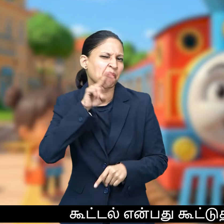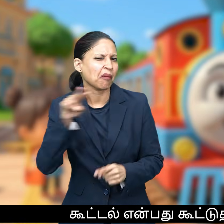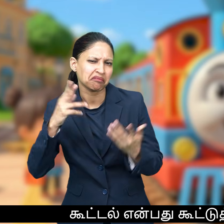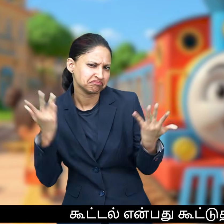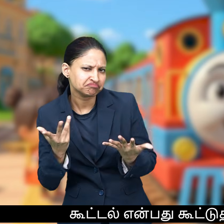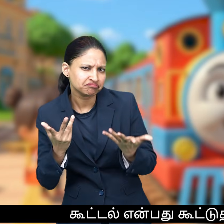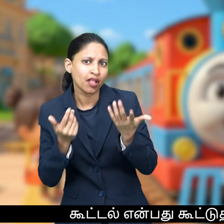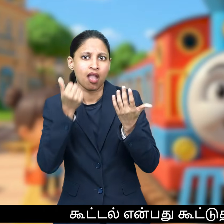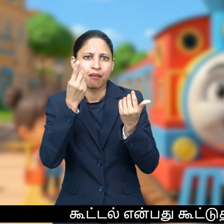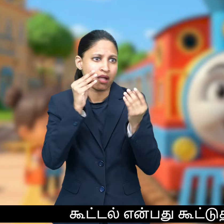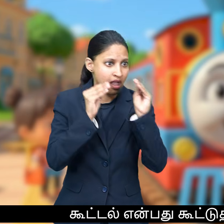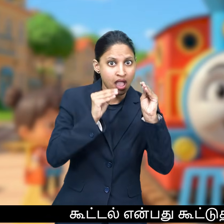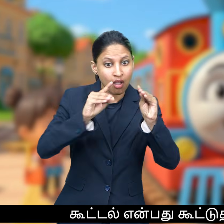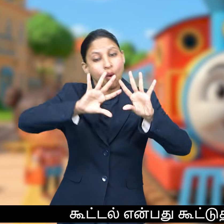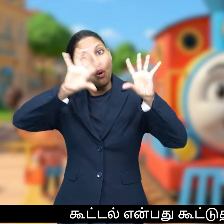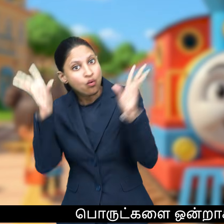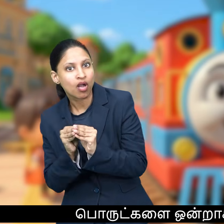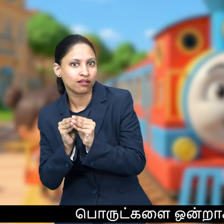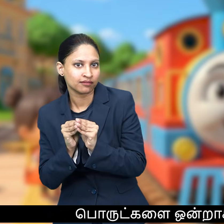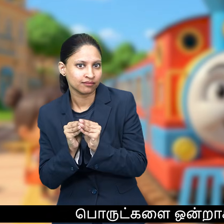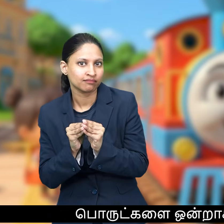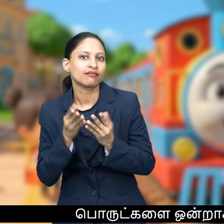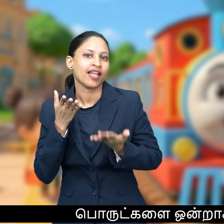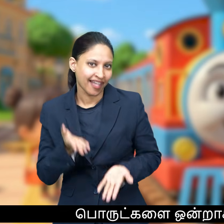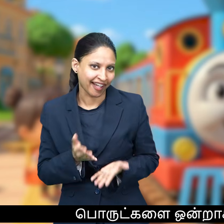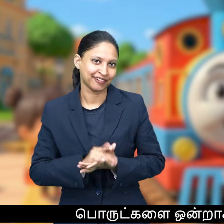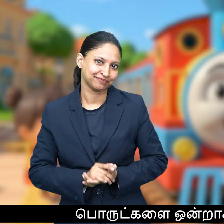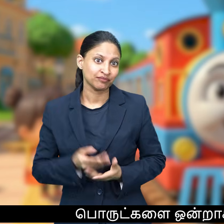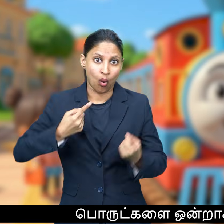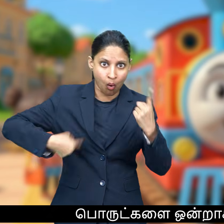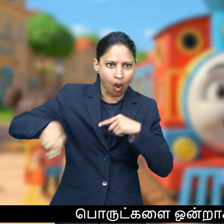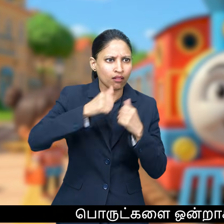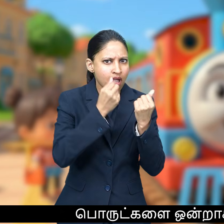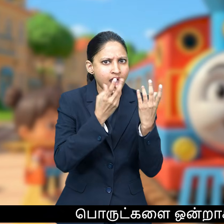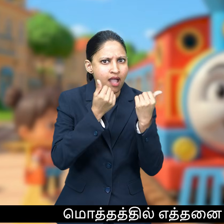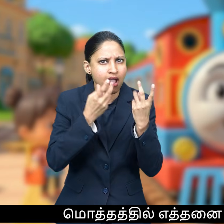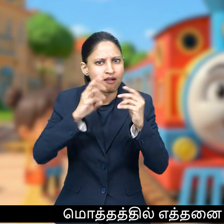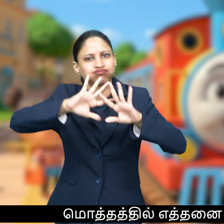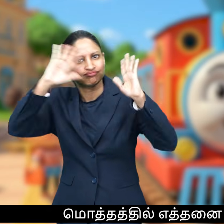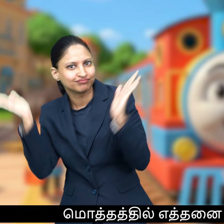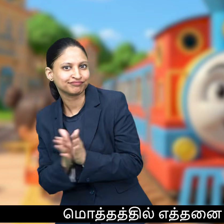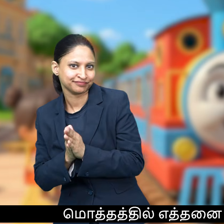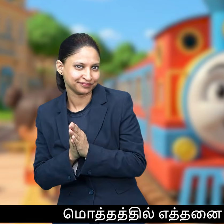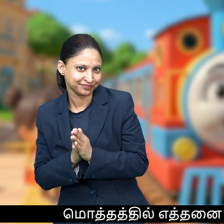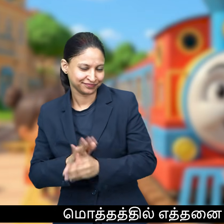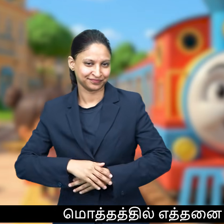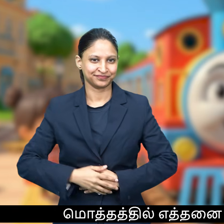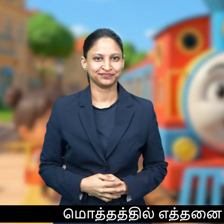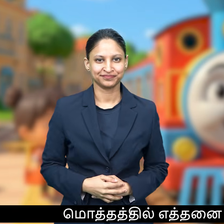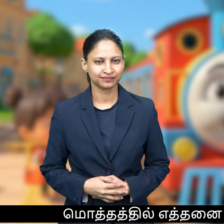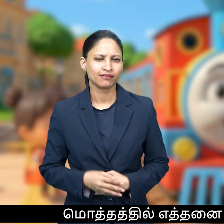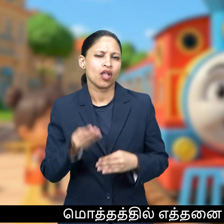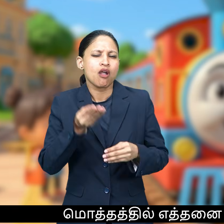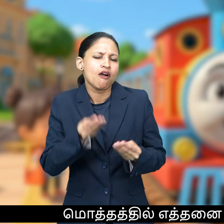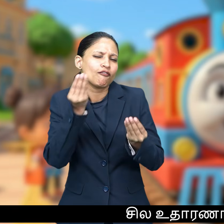கூட்டல் என்பது கூட்டுத்தொகையை கண்டுபிடிக்க பொருட்களை ஒன்றாக சேர்ப்பதை குறிக்கிறது. மொத்தத்தில் எத்தனை என்று